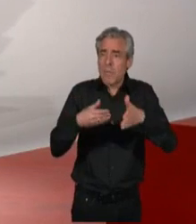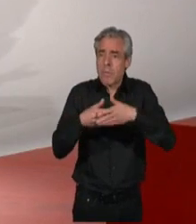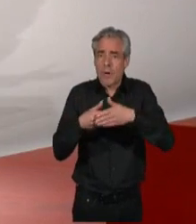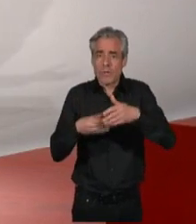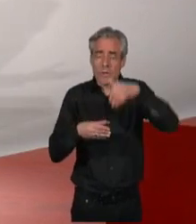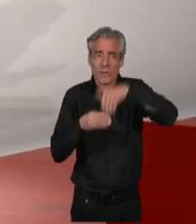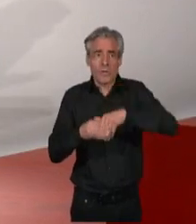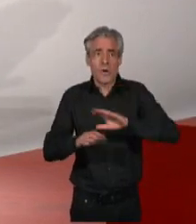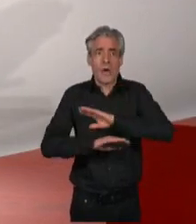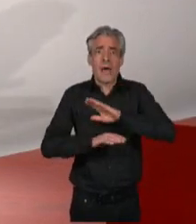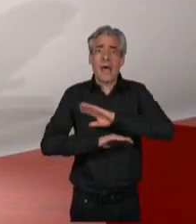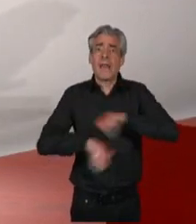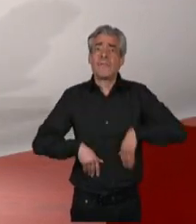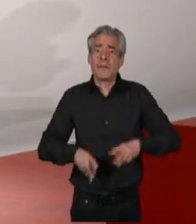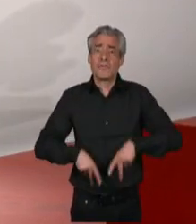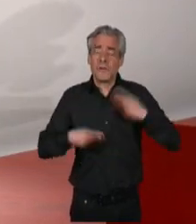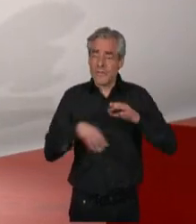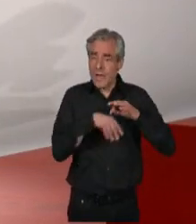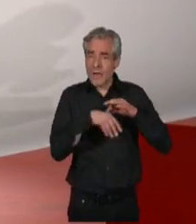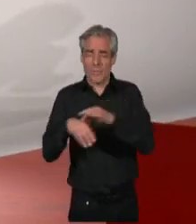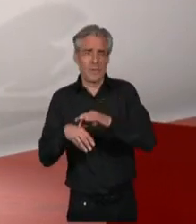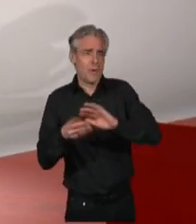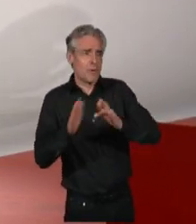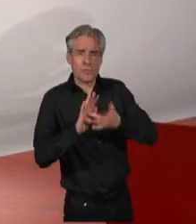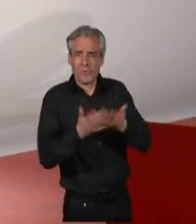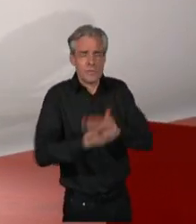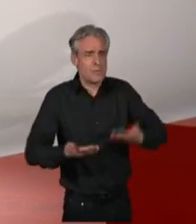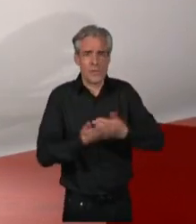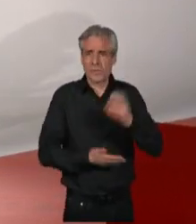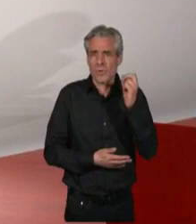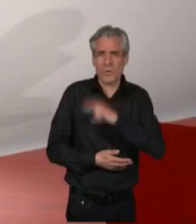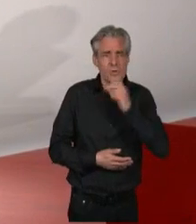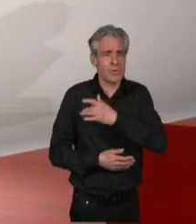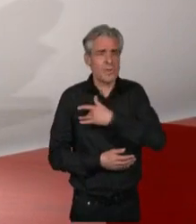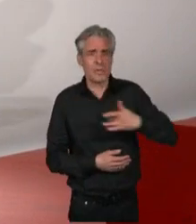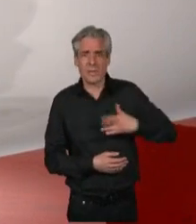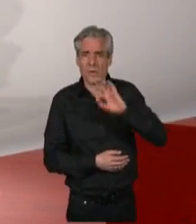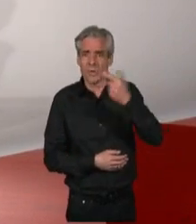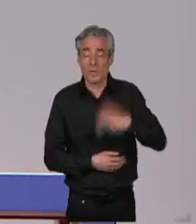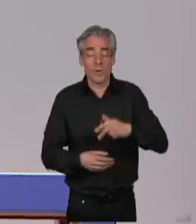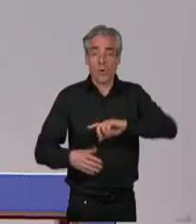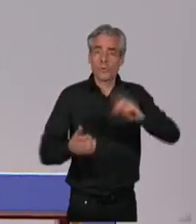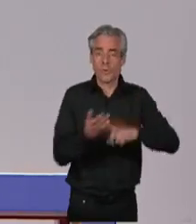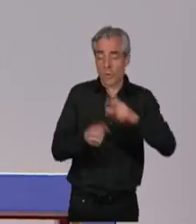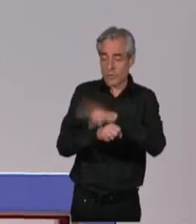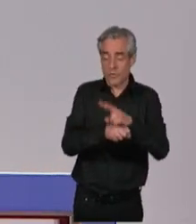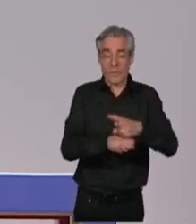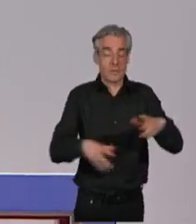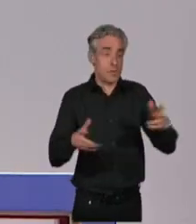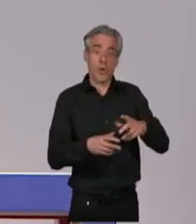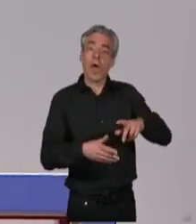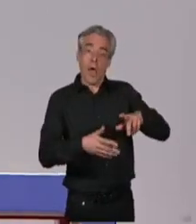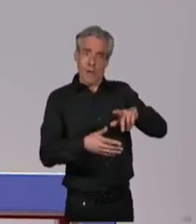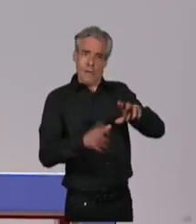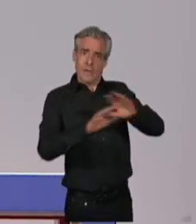proches dans les derniers instants. Quelle que soit l'urgence sanitaire, ce droit, les Français n'en seront